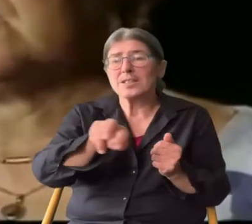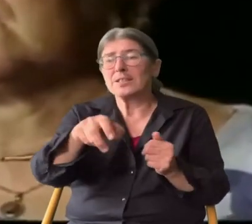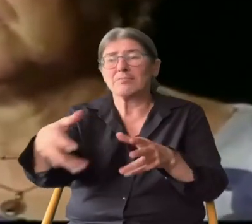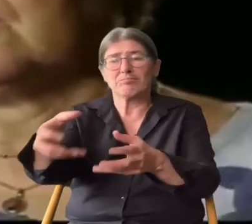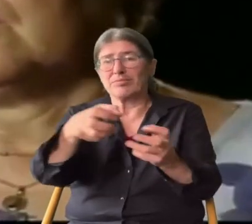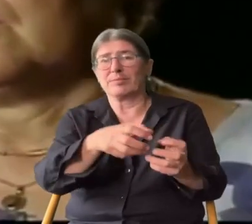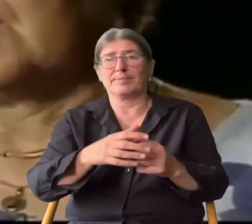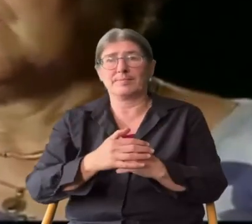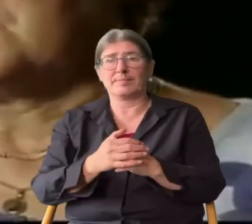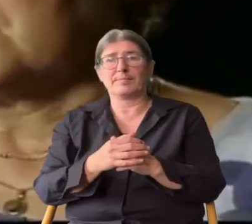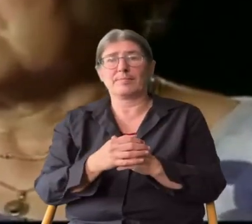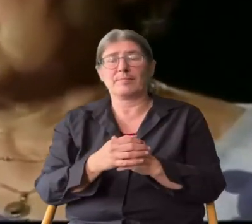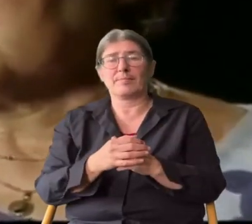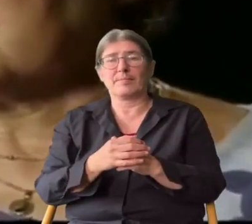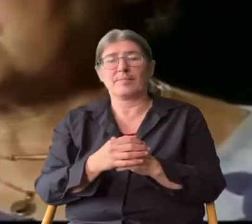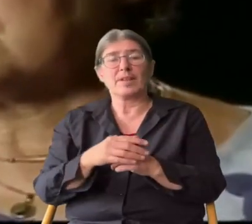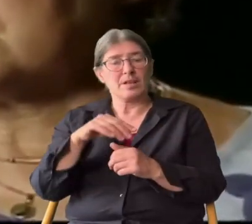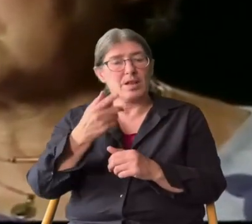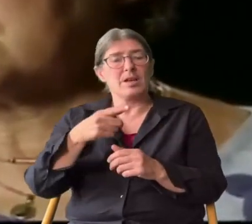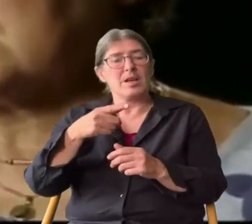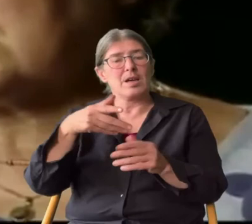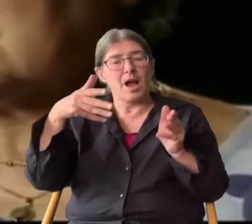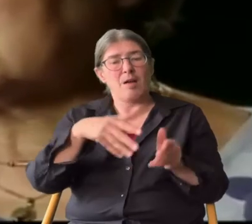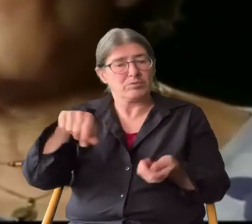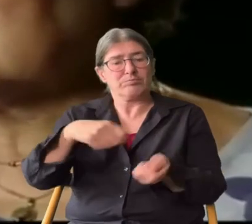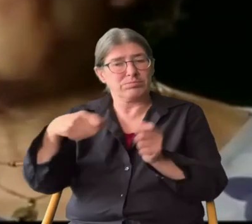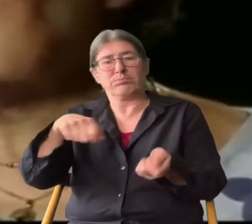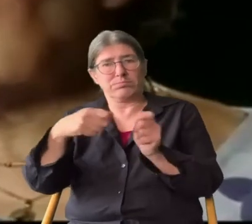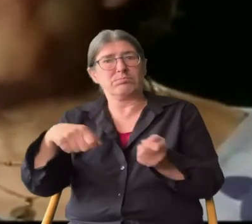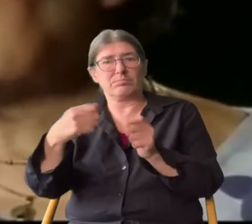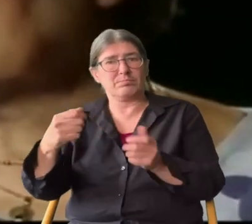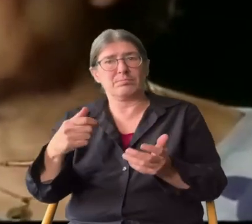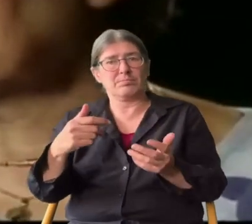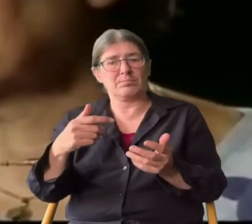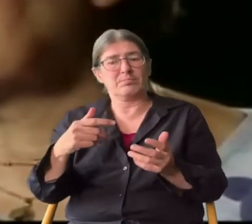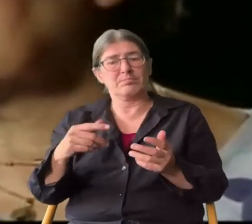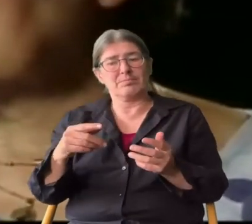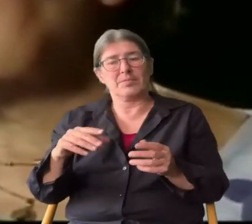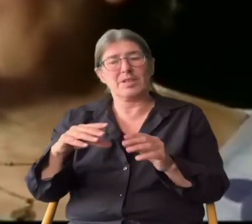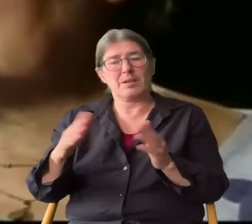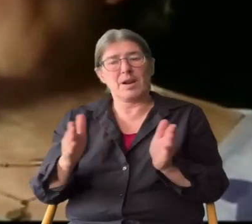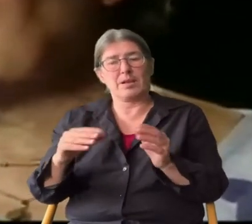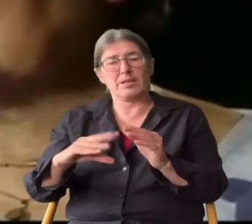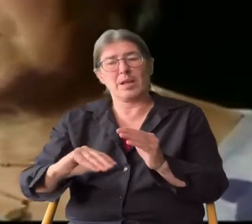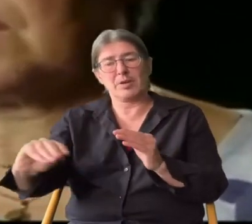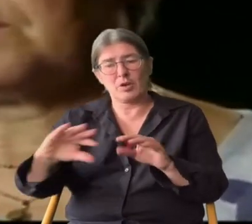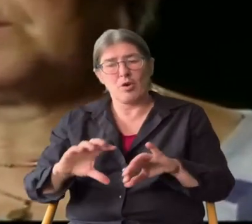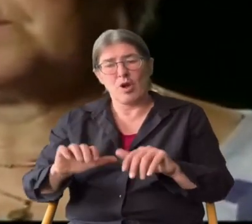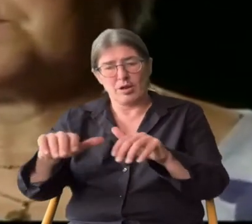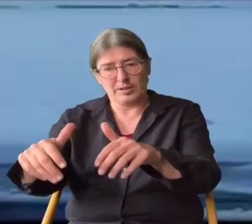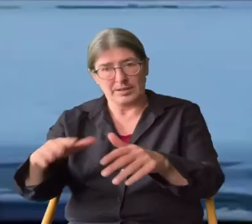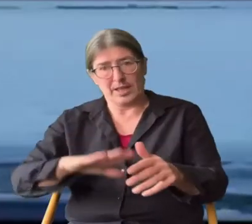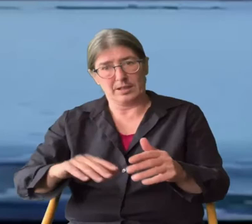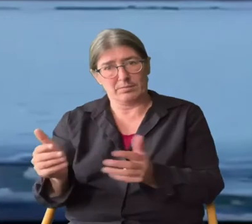bewegte. Und da haben wir dann ein Grab geschaufelt und das Kind in so einen kleinen Teppich gerollt und da